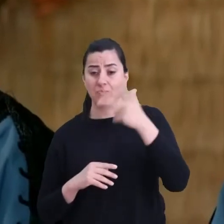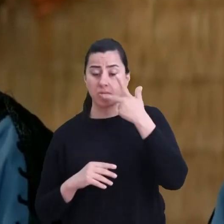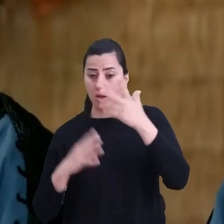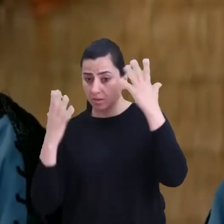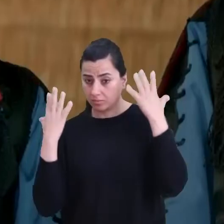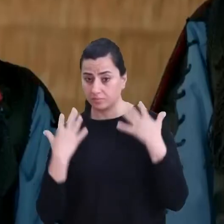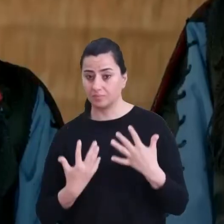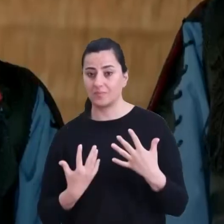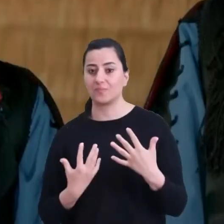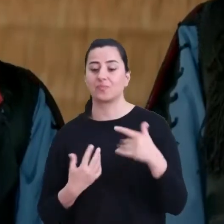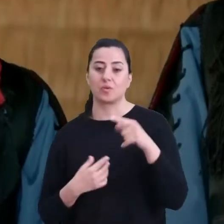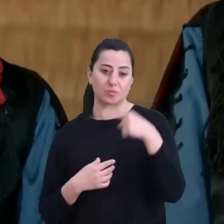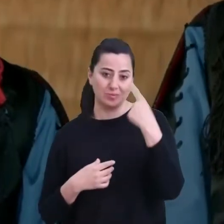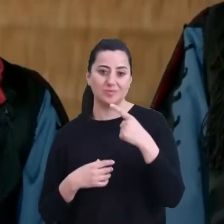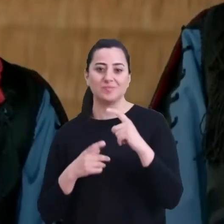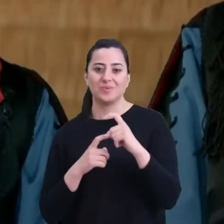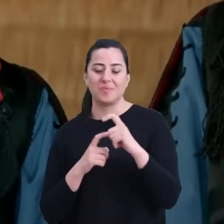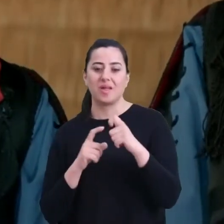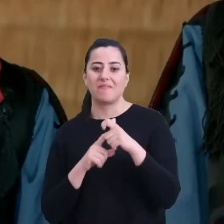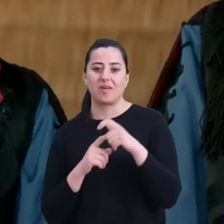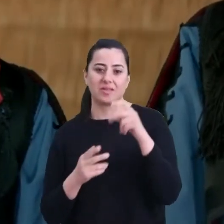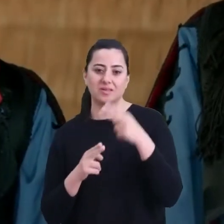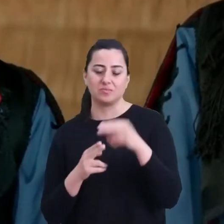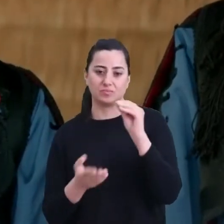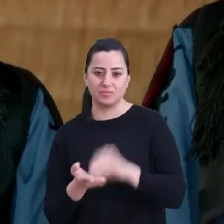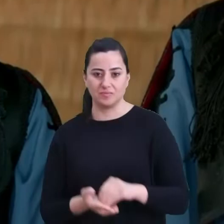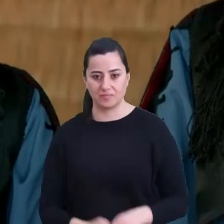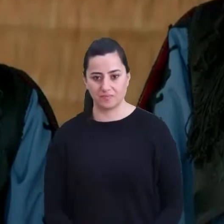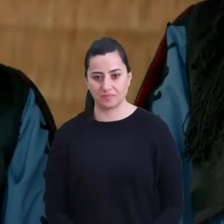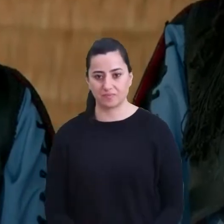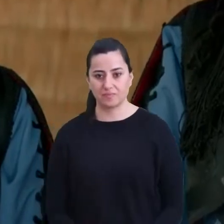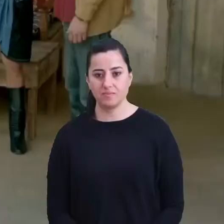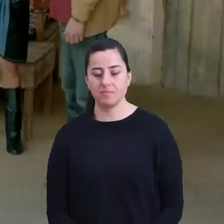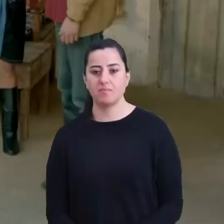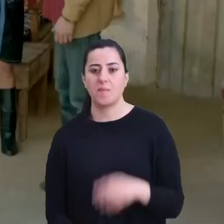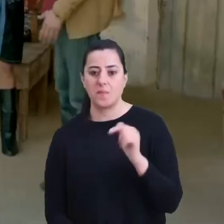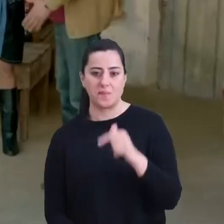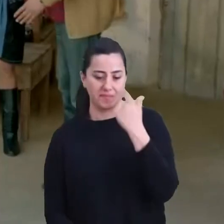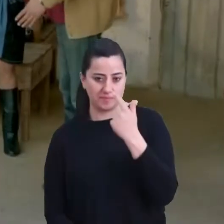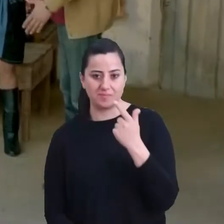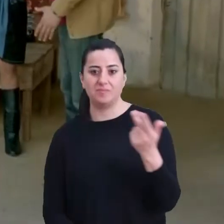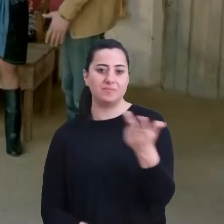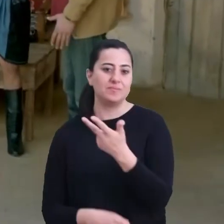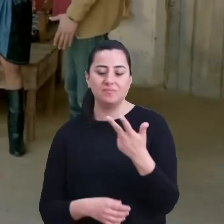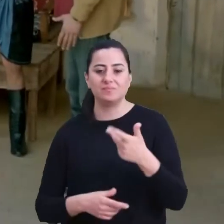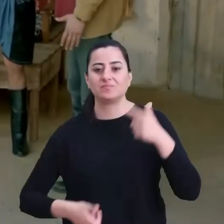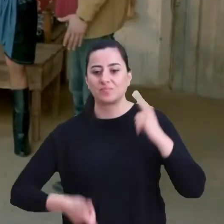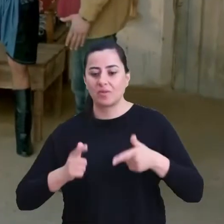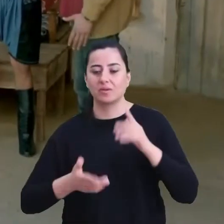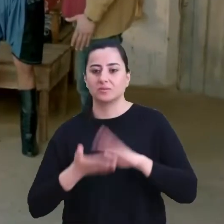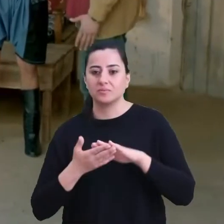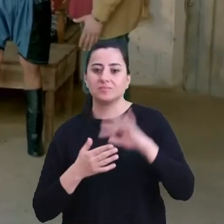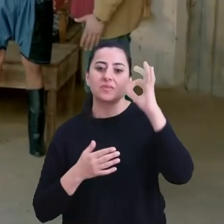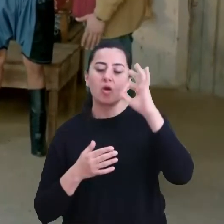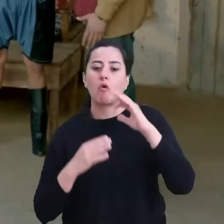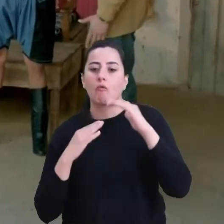sarı saçları var. O yüzden adını Sırma Efe komşu. Süleyman'ın fesinden sarı bir perçem sarkıyor. İşte onunla silah arkadaşlarının Yeşil Ova'nın